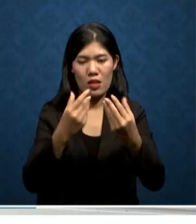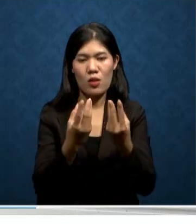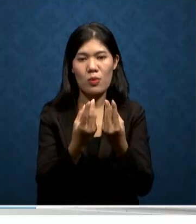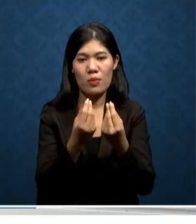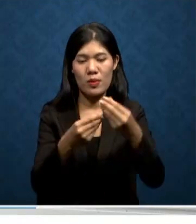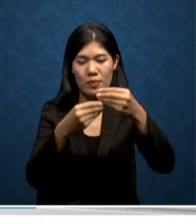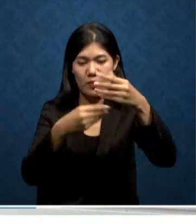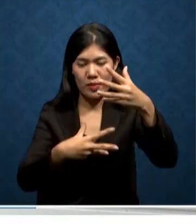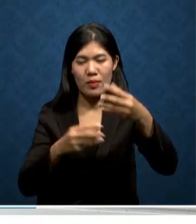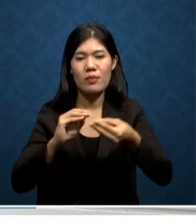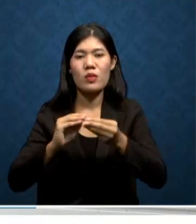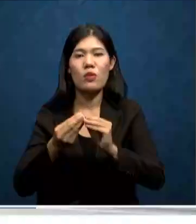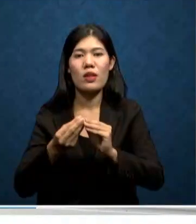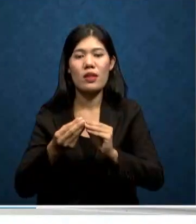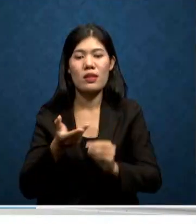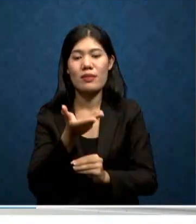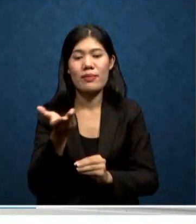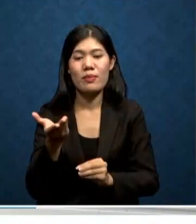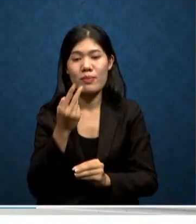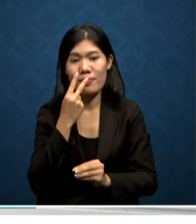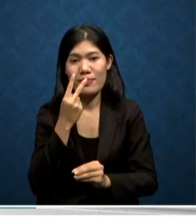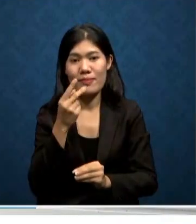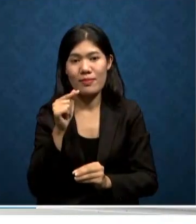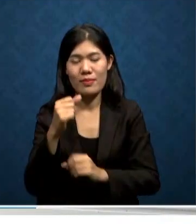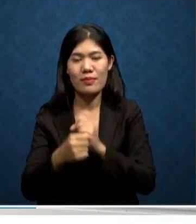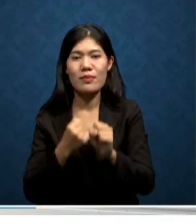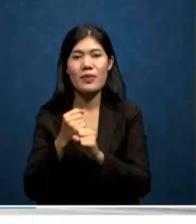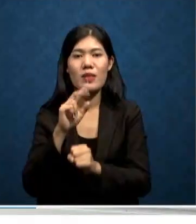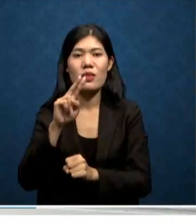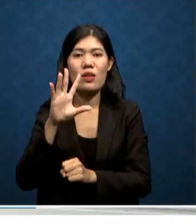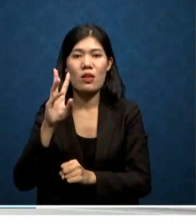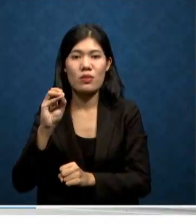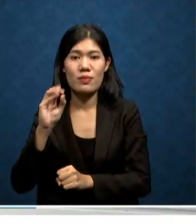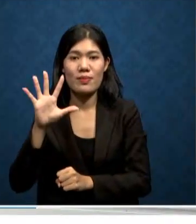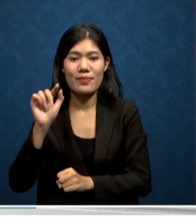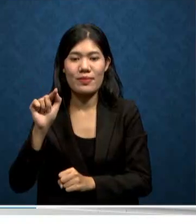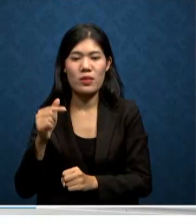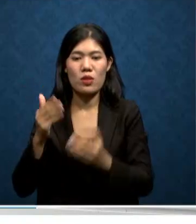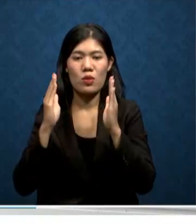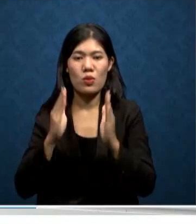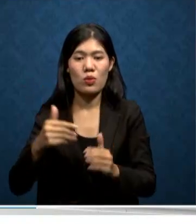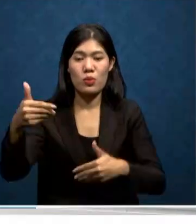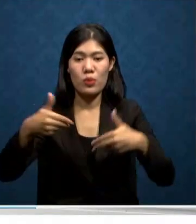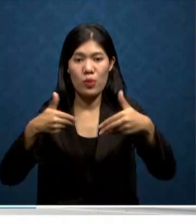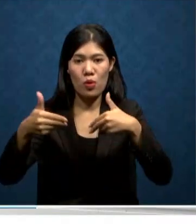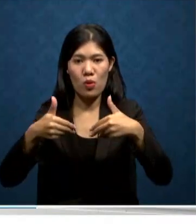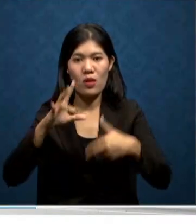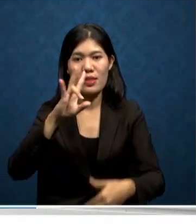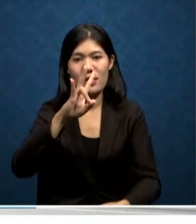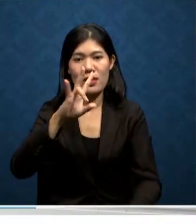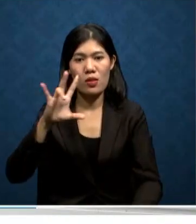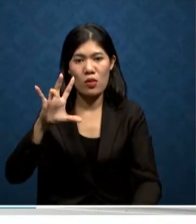ทุกท่านได้เห็นนะครับโดยในปี 6 2565เนี่ยเอ่อมีผู้ขอใช้สิทธิ์